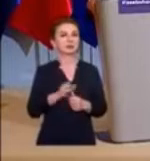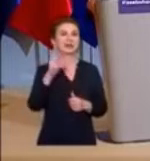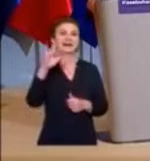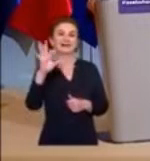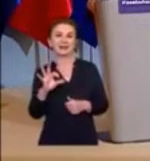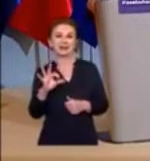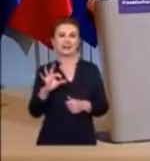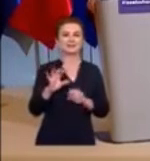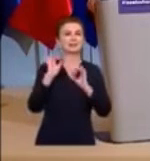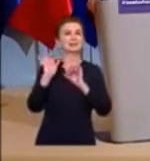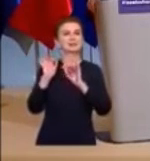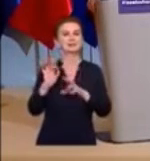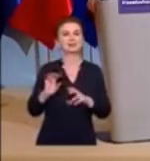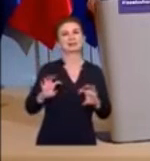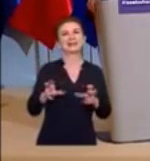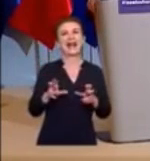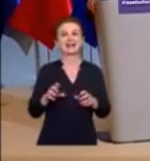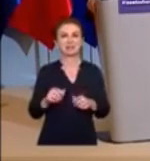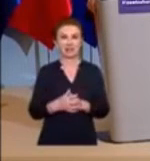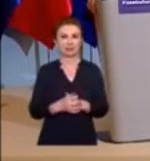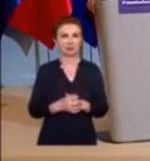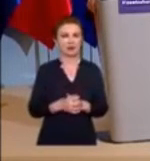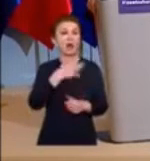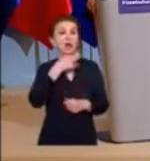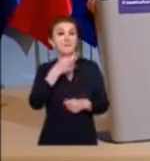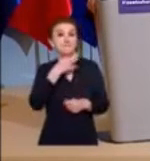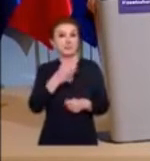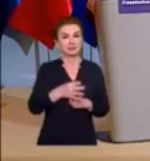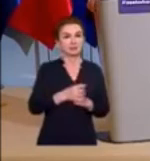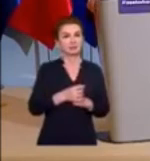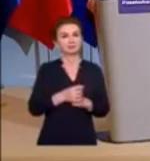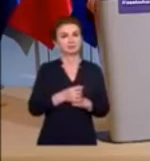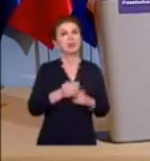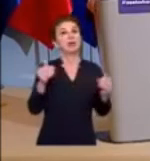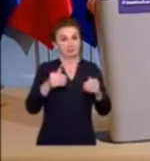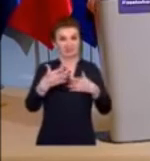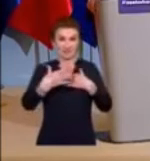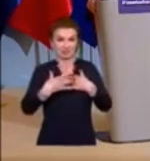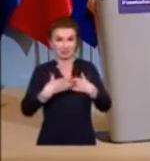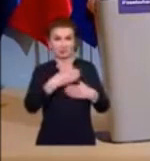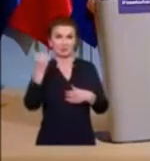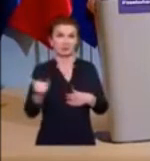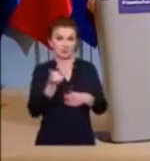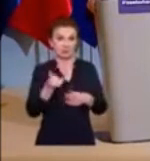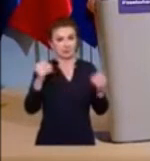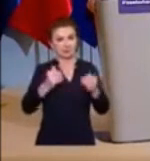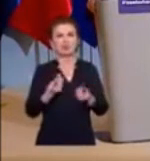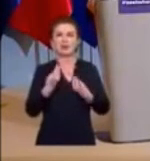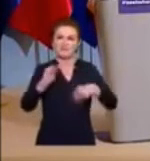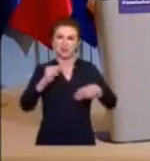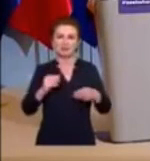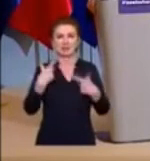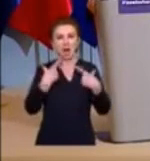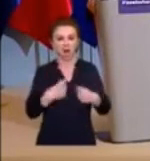Lis, informacyjna agencja radiowa, pyta ministra zdrowia o to, czy w nadchodzący weekend majowy możliwe będą większe zgromadzenia niż dwuosobowe. Co